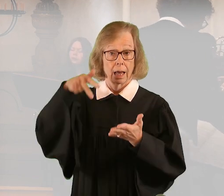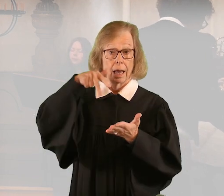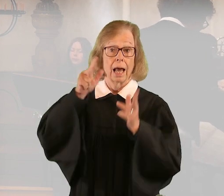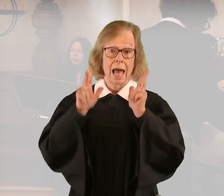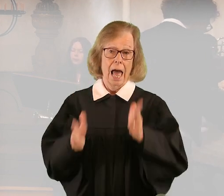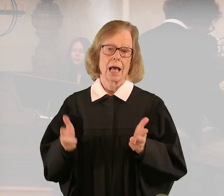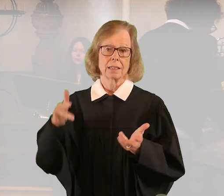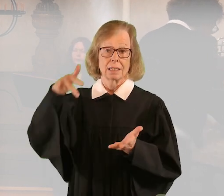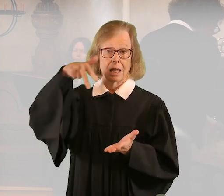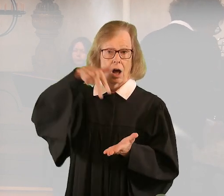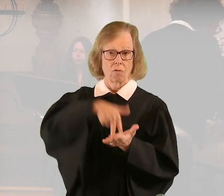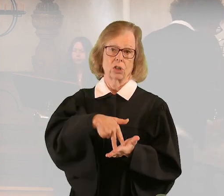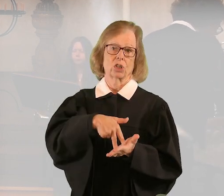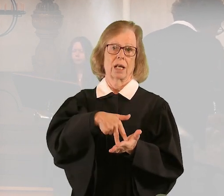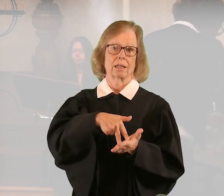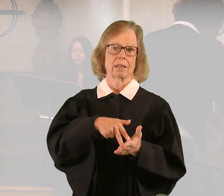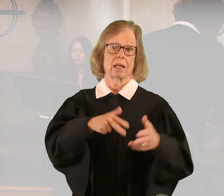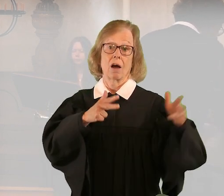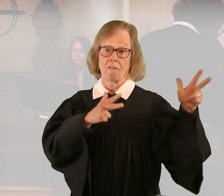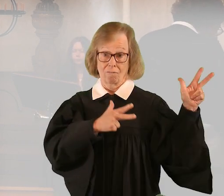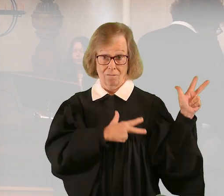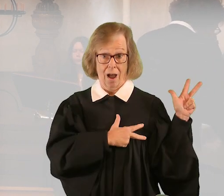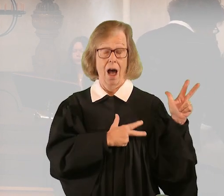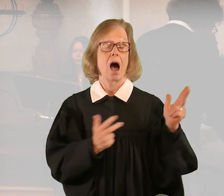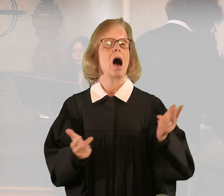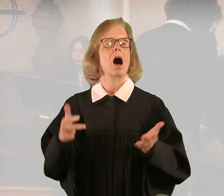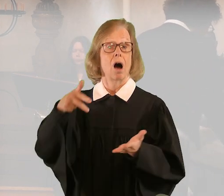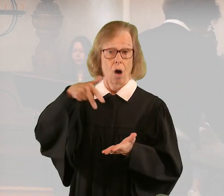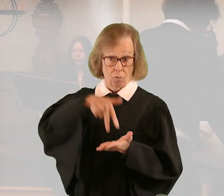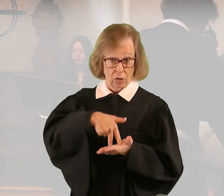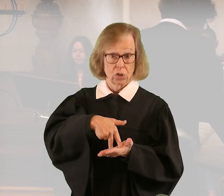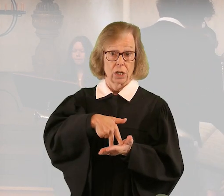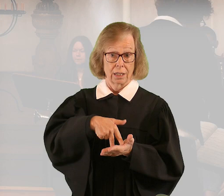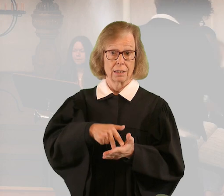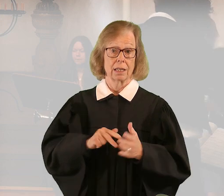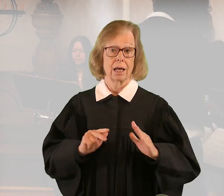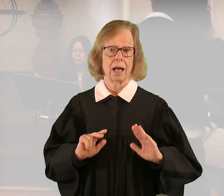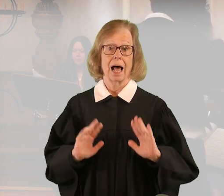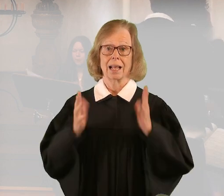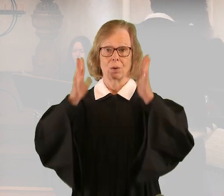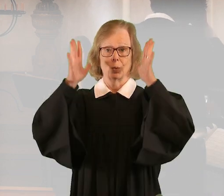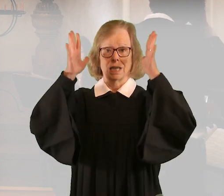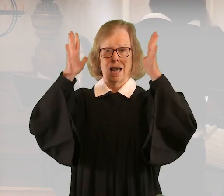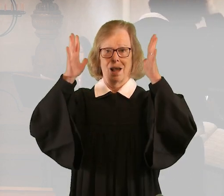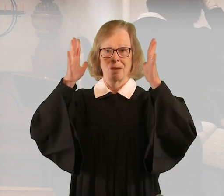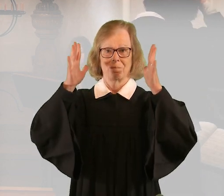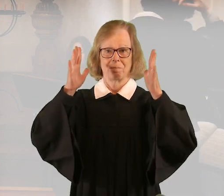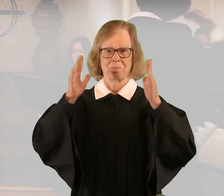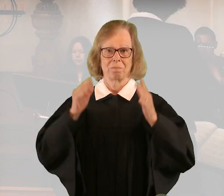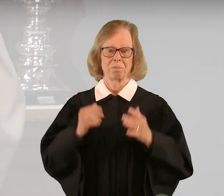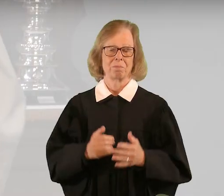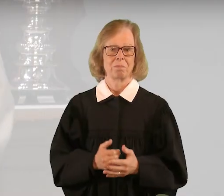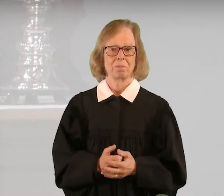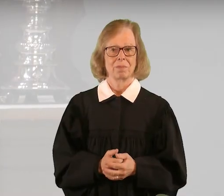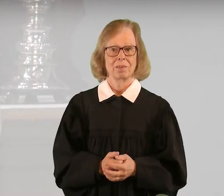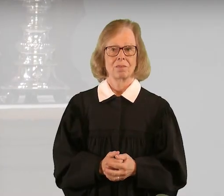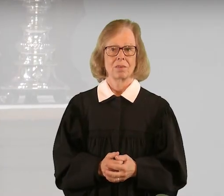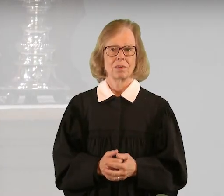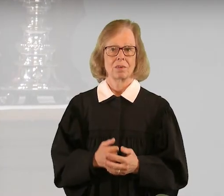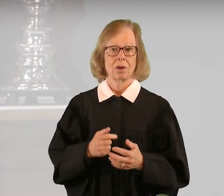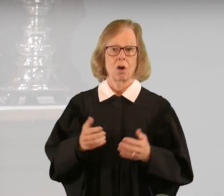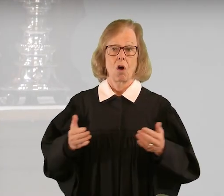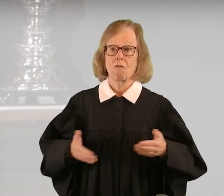Der Herr ist auferstanden. Er ist wahrhaftig auferstanden. Halleluja.